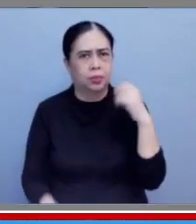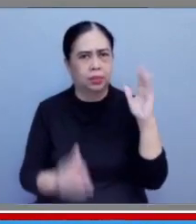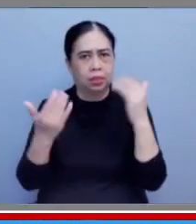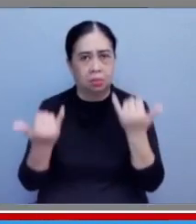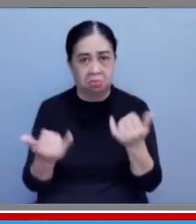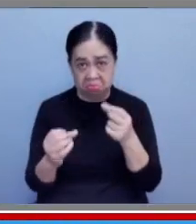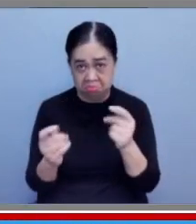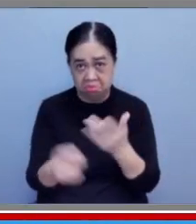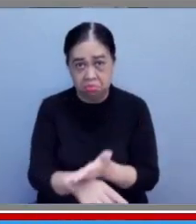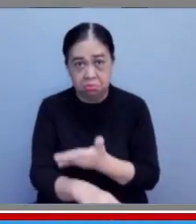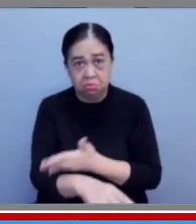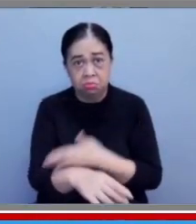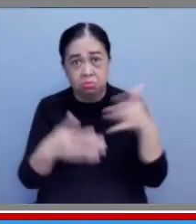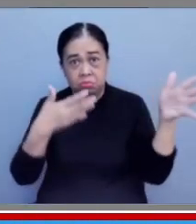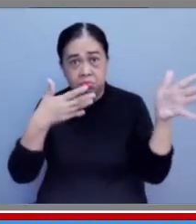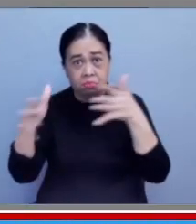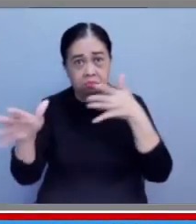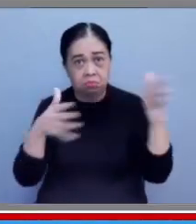ng